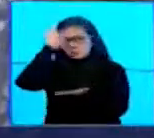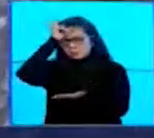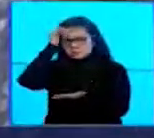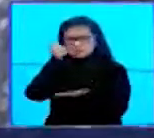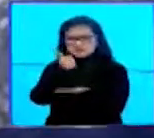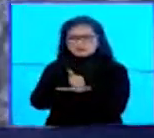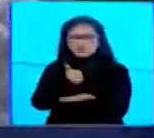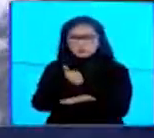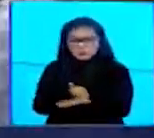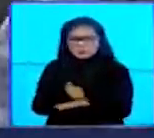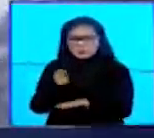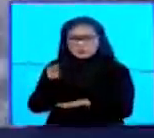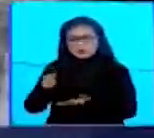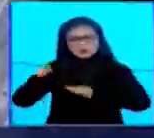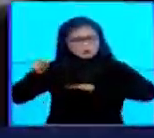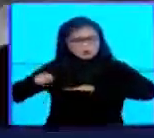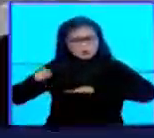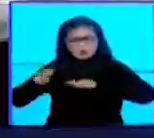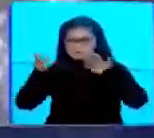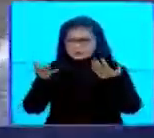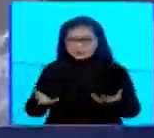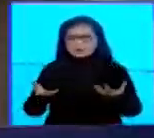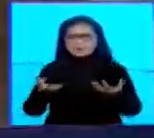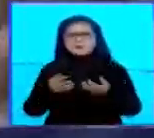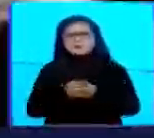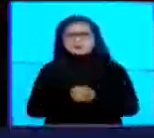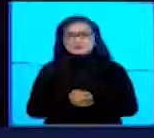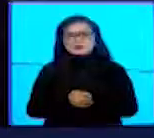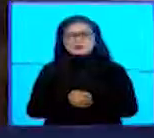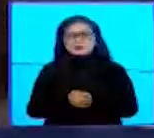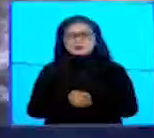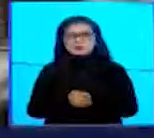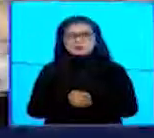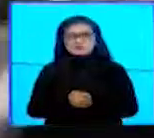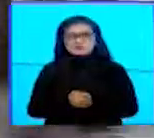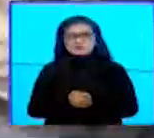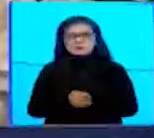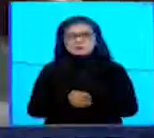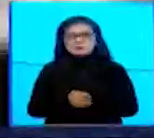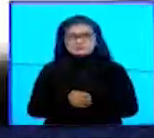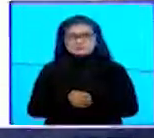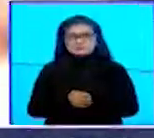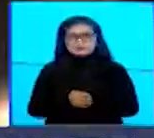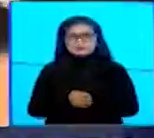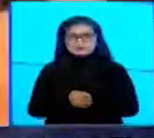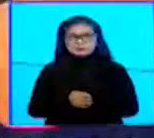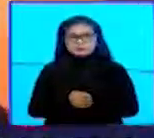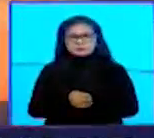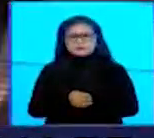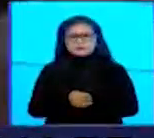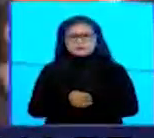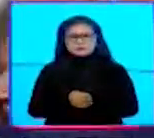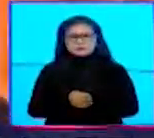tugasnya lah. Suami tante korbannya? Korban yang mana tante? Kasir. Hah? Kasir.